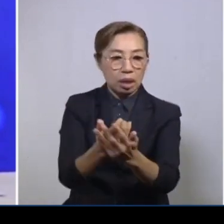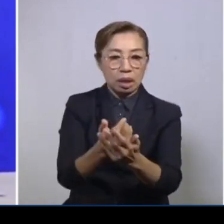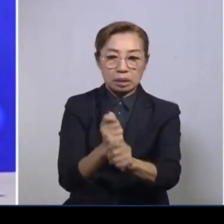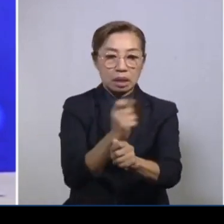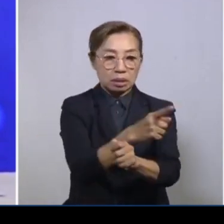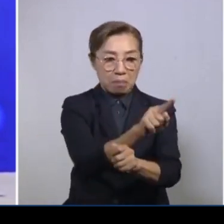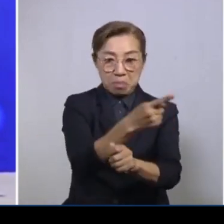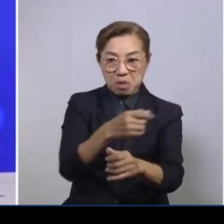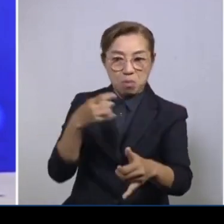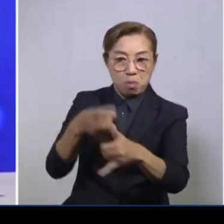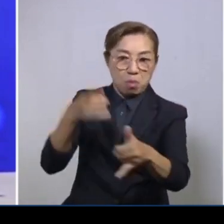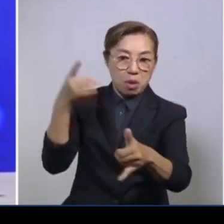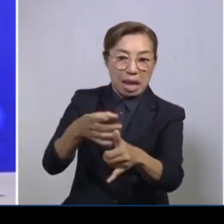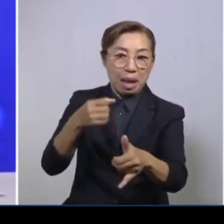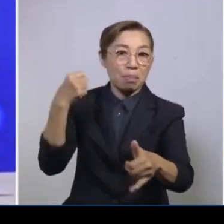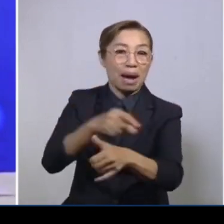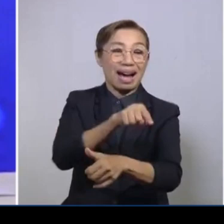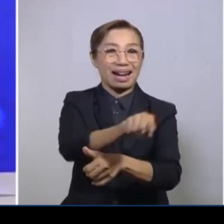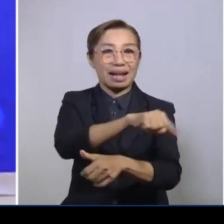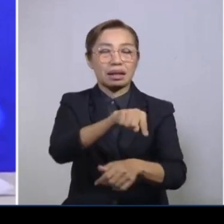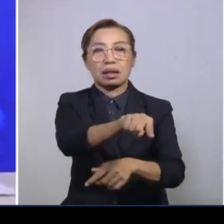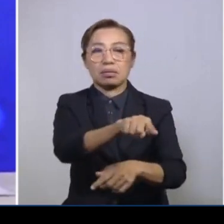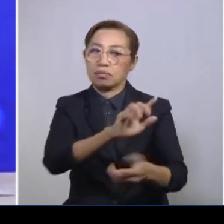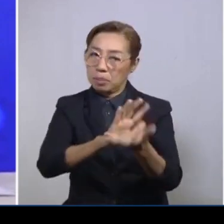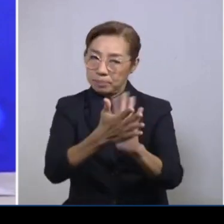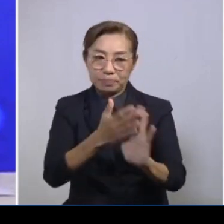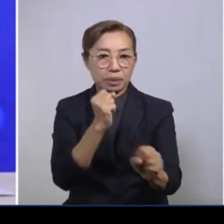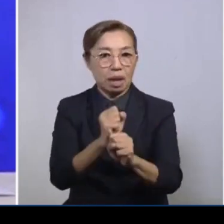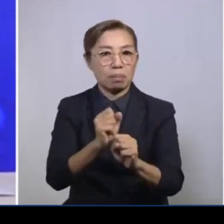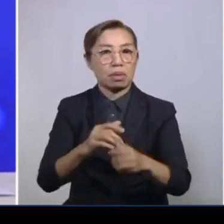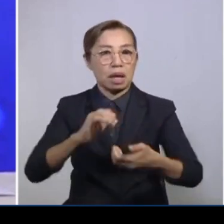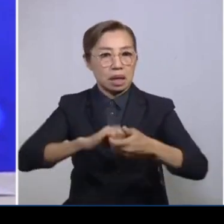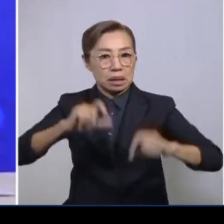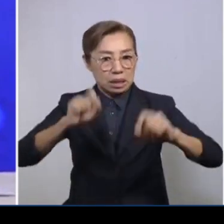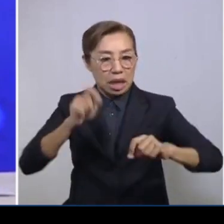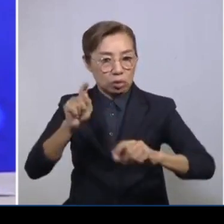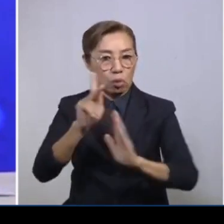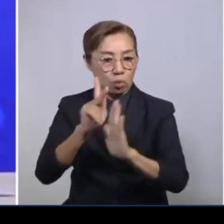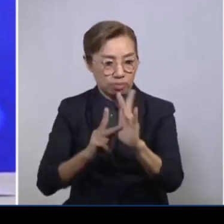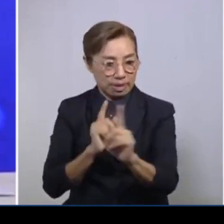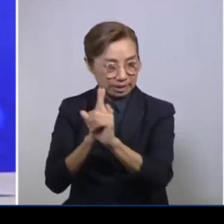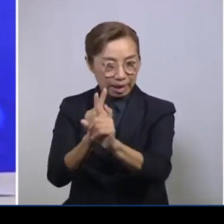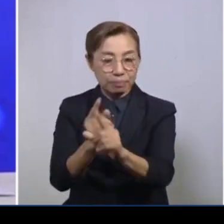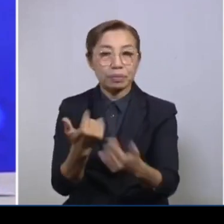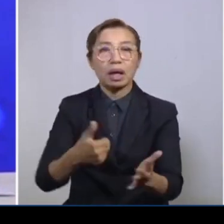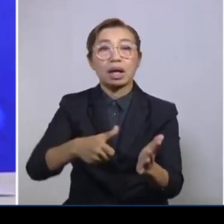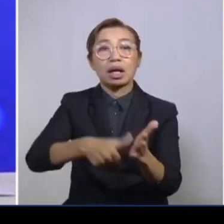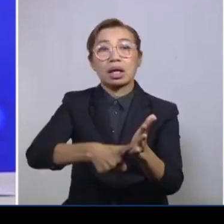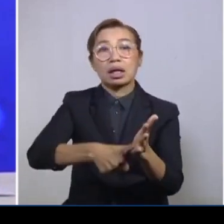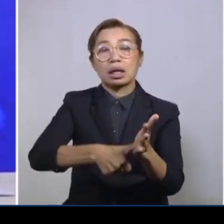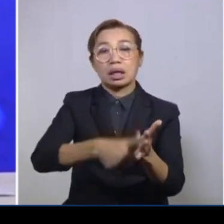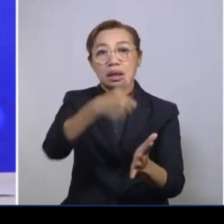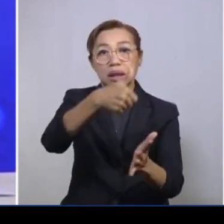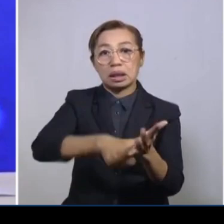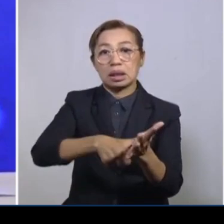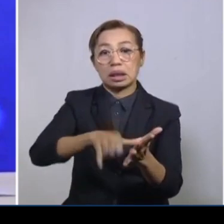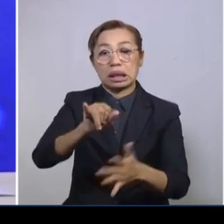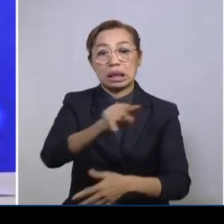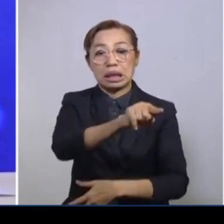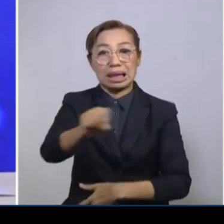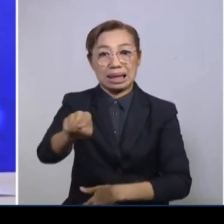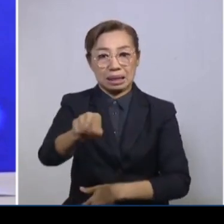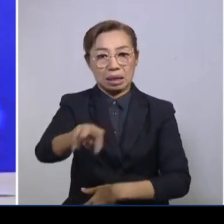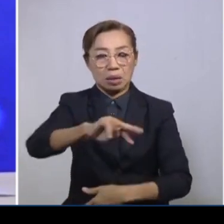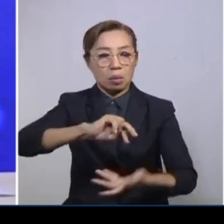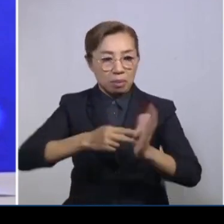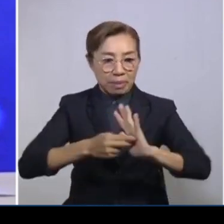ดให้ทำสัญญาที่เป็นธรรมและเป็นไปตามกฎหมายพูดง่ายๆคือการแก้ปัญหานี้ระบบภาครัฐจะต้องทำงานร่วมกันห